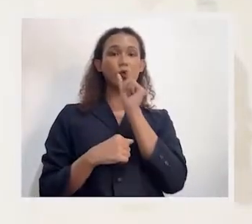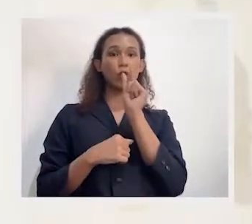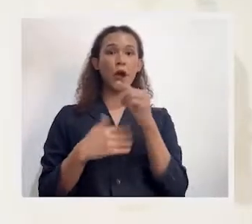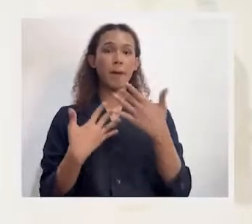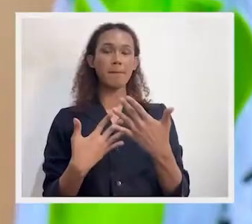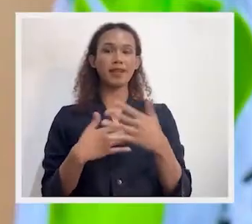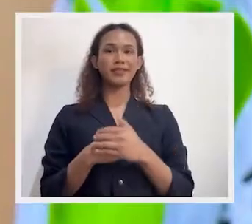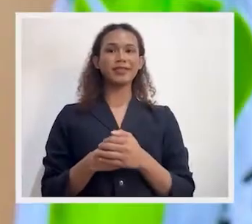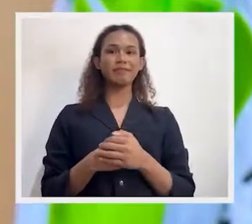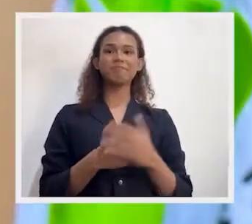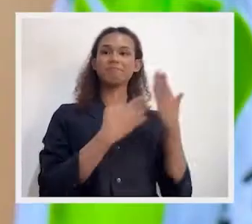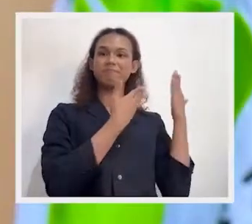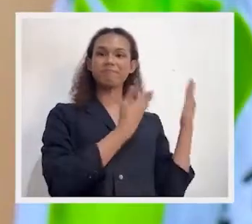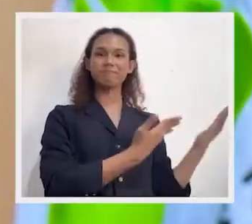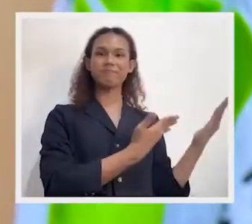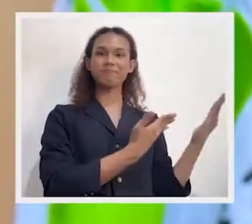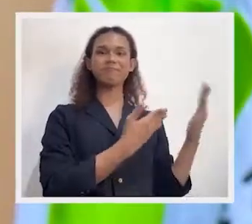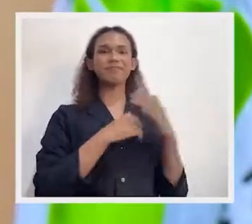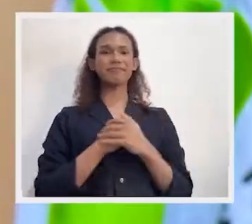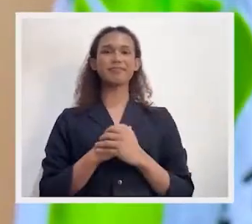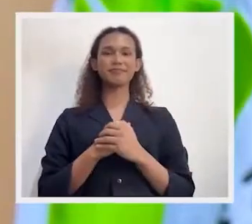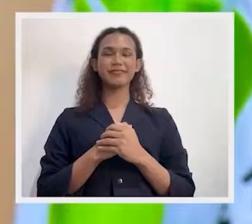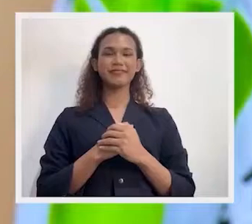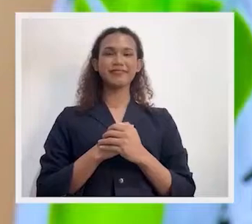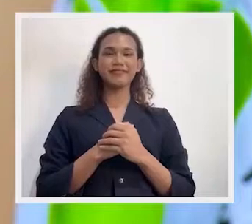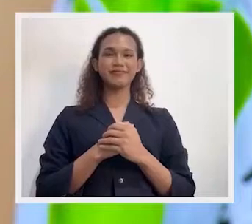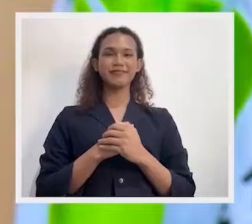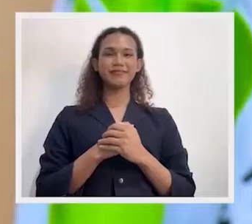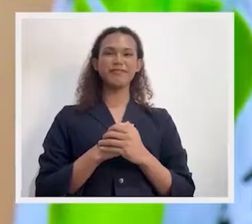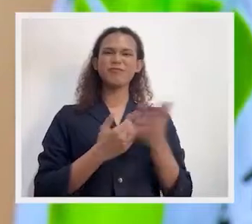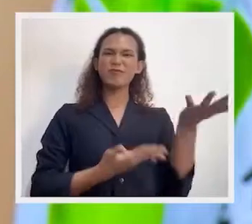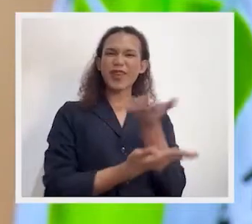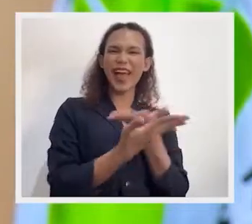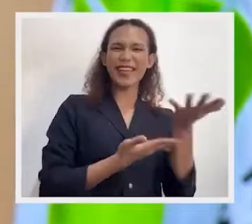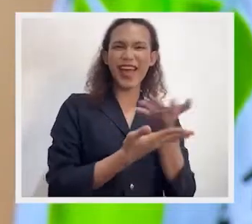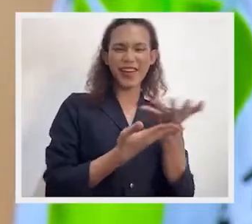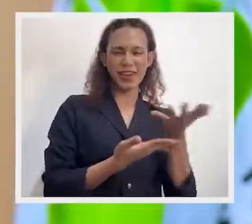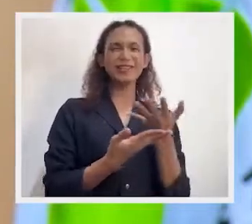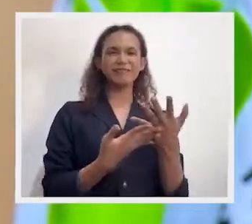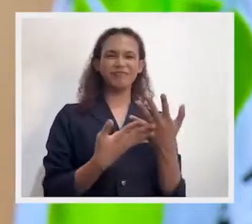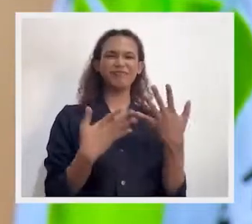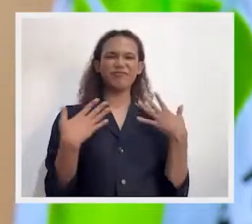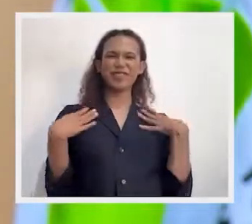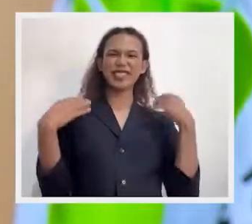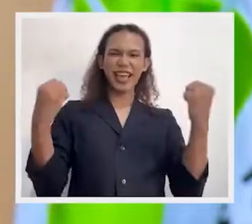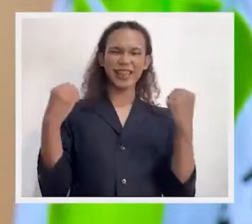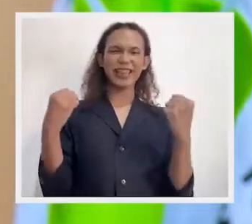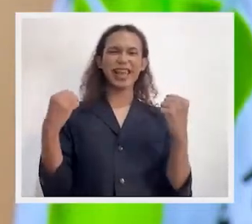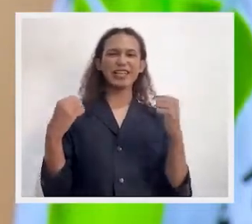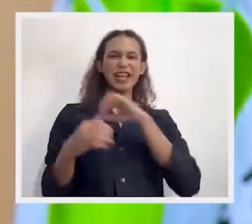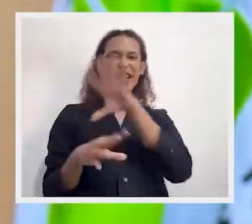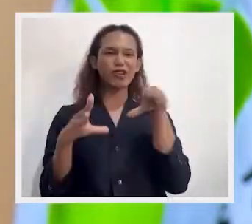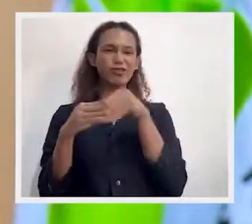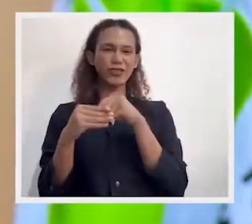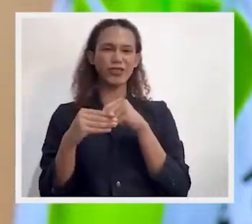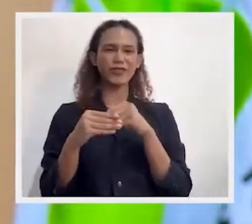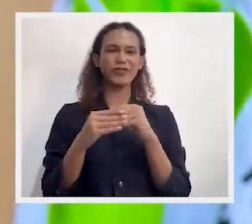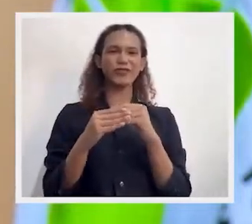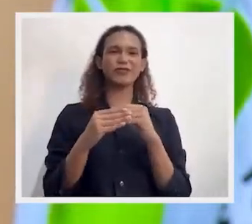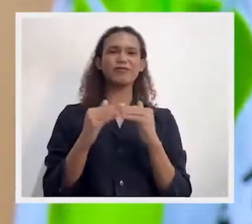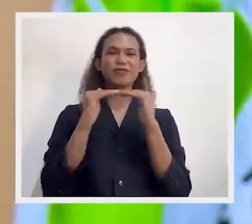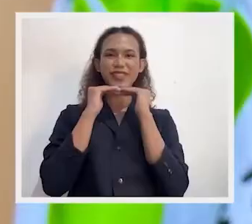melaksanakan pelayanan kesehatan yang inklusif dan ramah